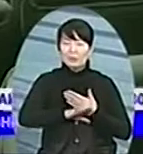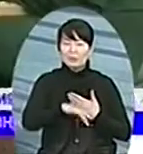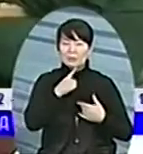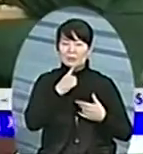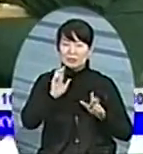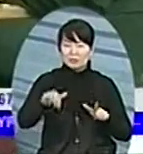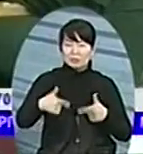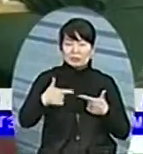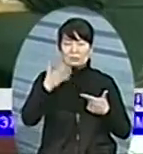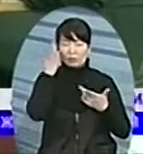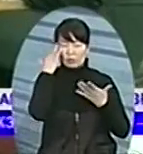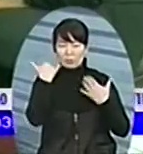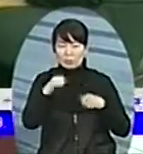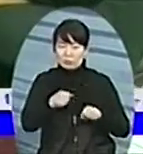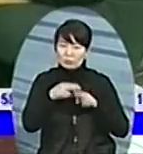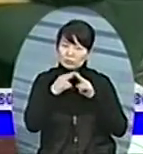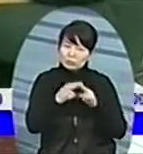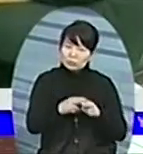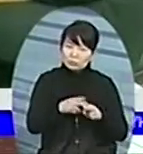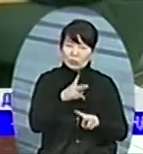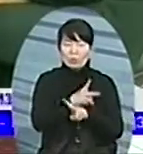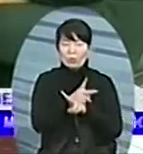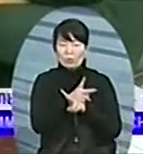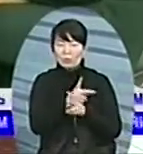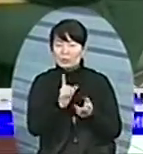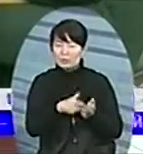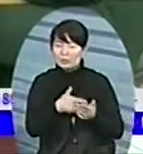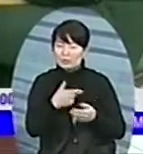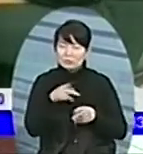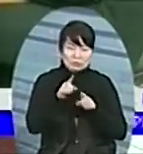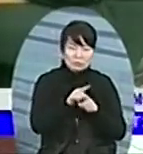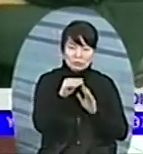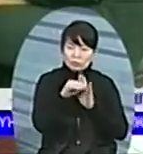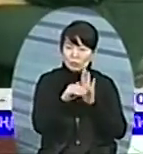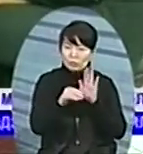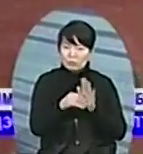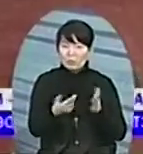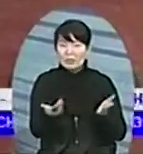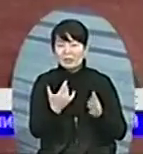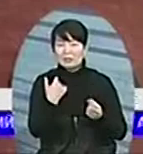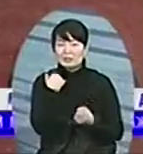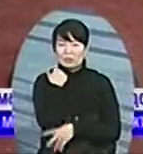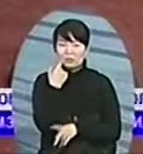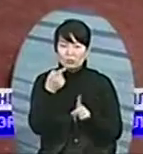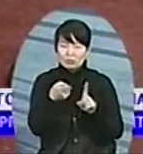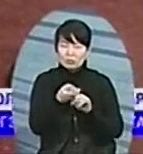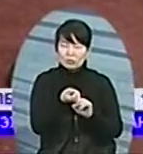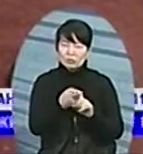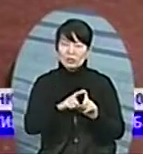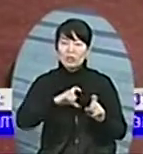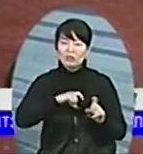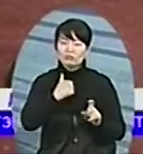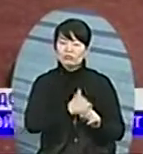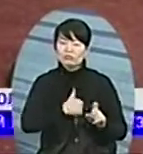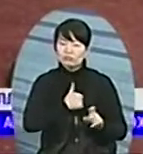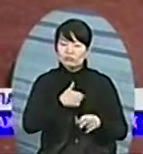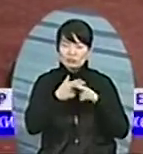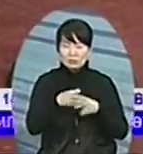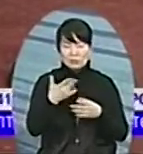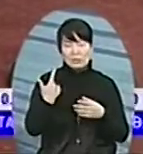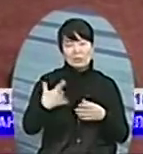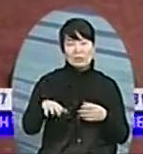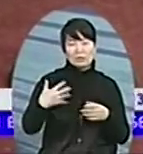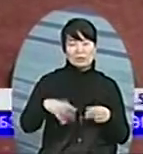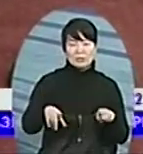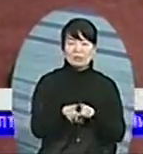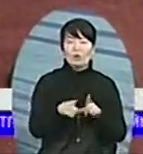асуудлуудыг зохицуулж өгдөг хууль тогтоомжууд хэрэгжүүлэх журам механизмууд нь ядуурлалд өвцөн иргэнээ эрх зүйн зохицуултынхаа гадна орхиж